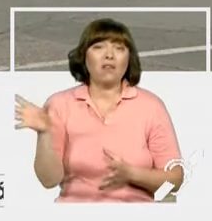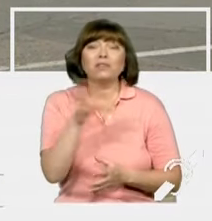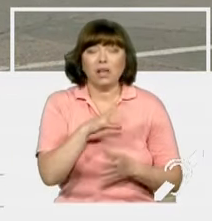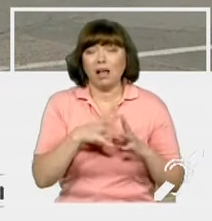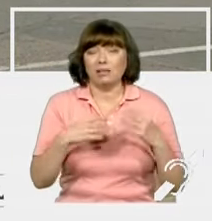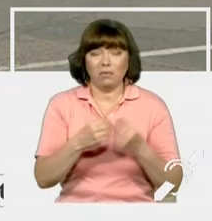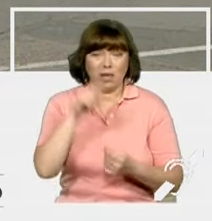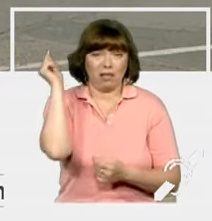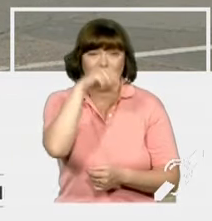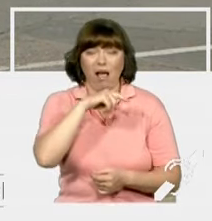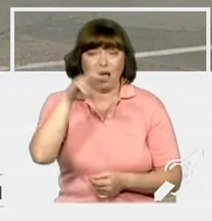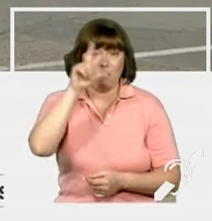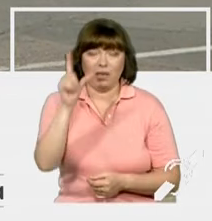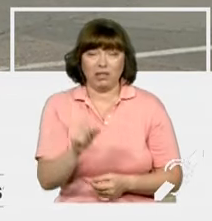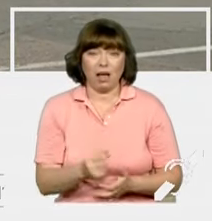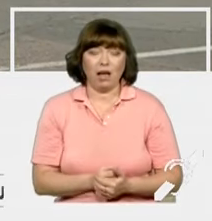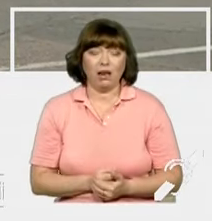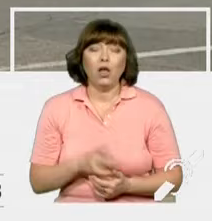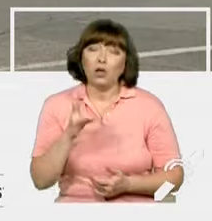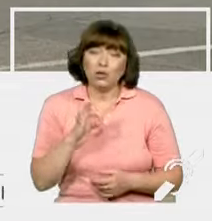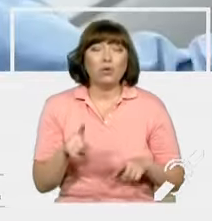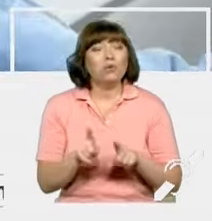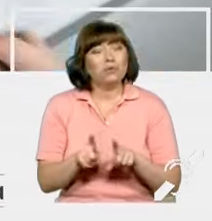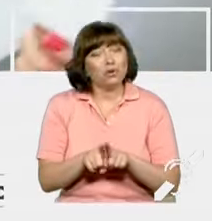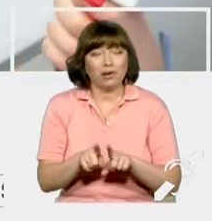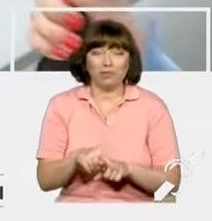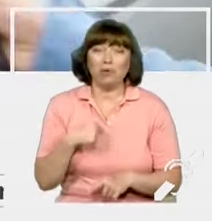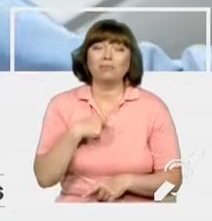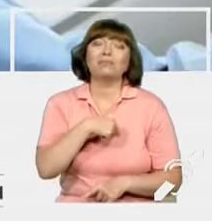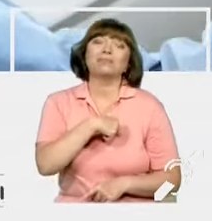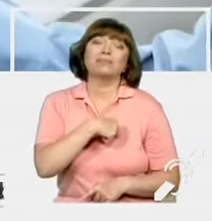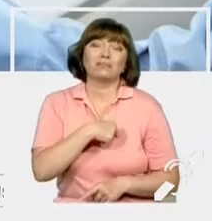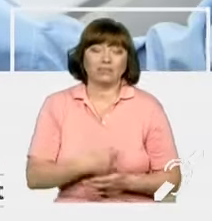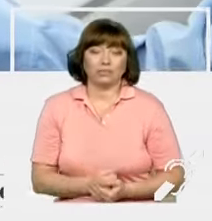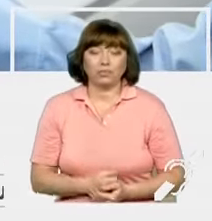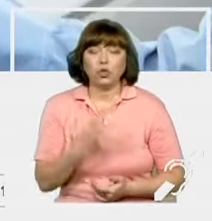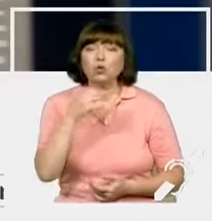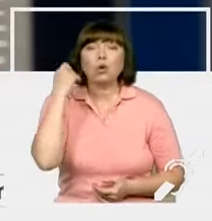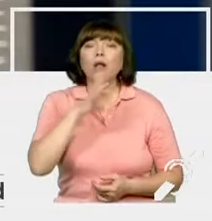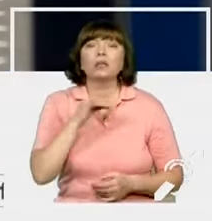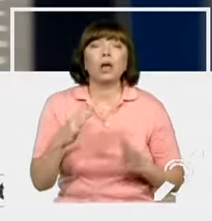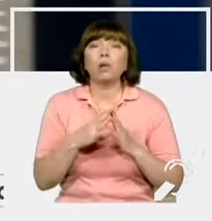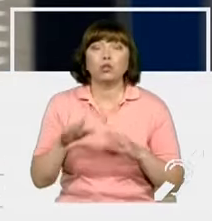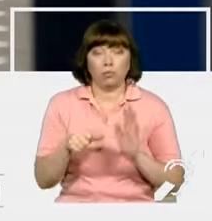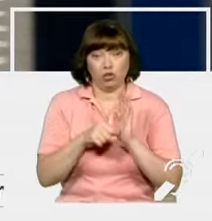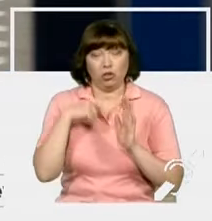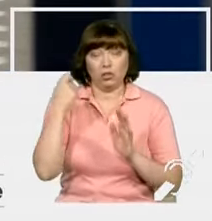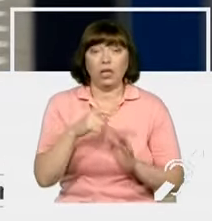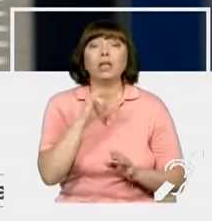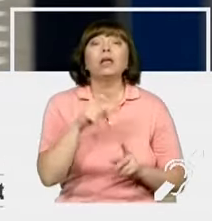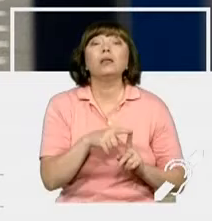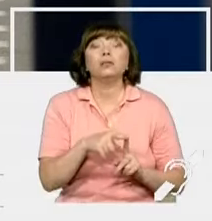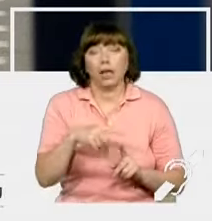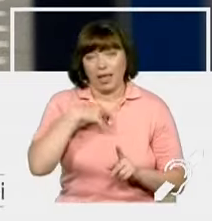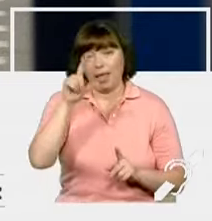Italia. Oricum, îmi lipsește țara. De cât timp n-ați fost acasă? 6 ani. Și de unde veniți? Italia. Vizităm